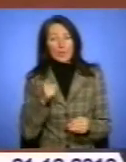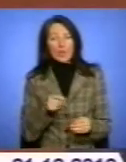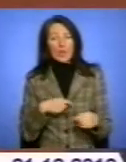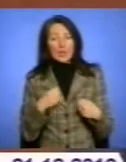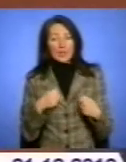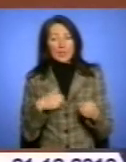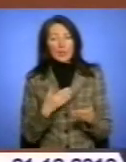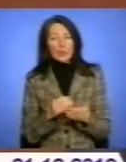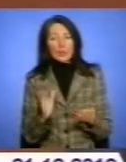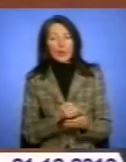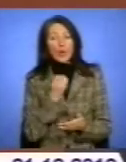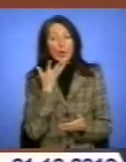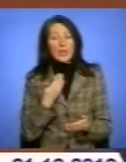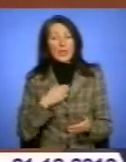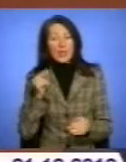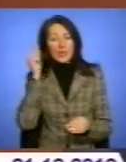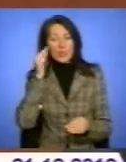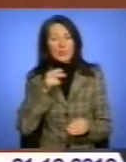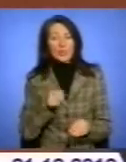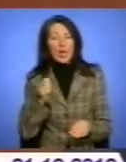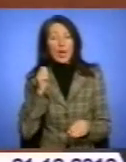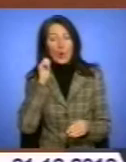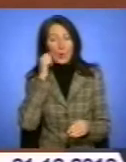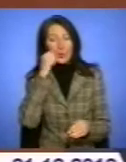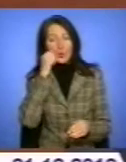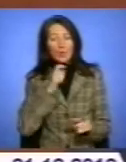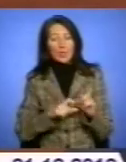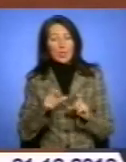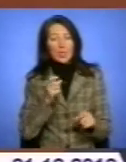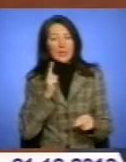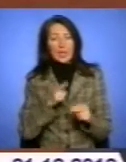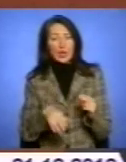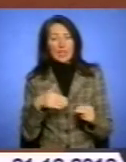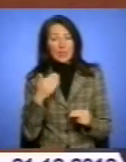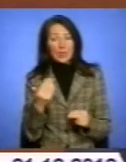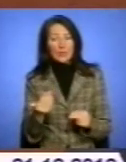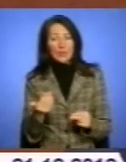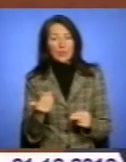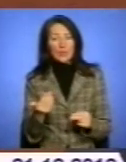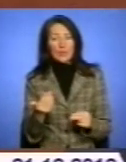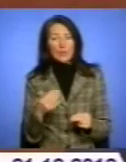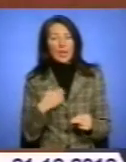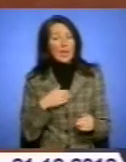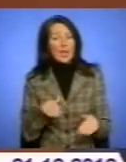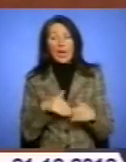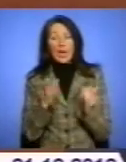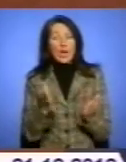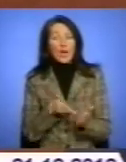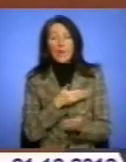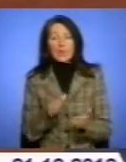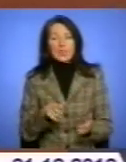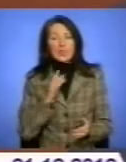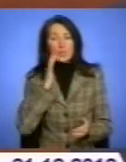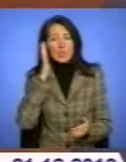я вчився в Московському університеті, и заканчивал его, я вовсе не мечтал и